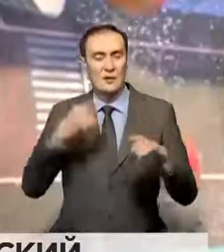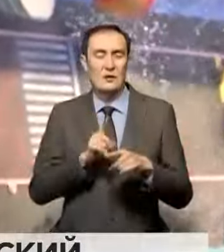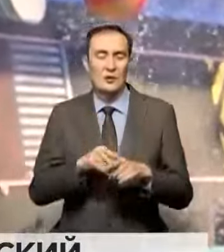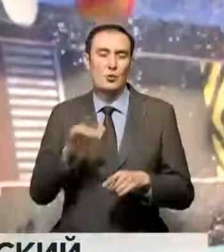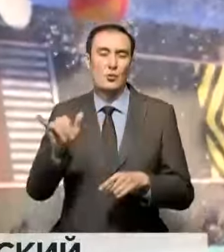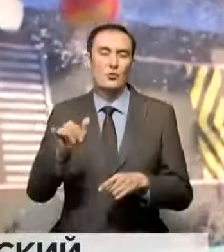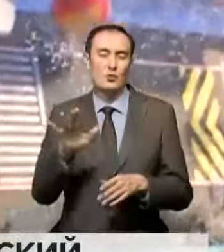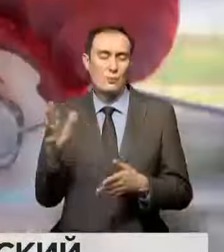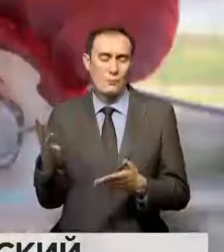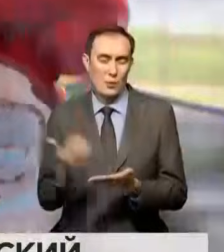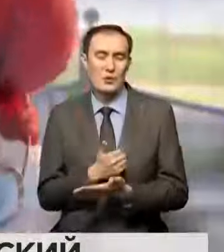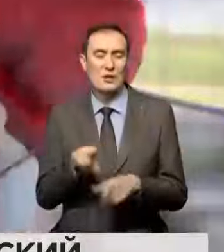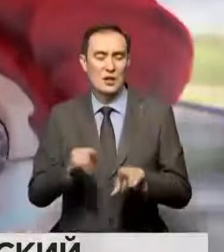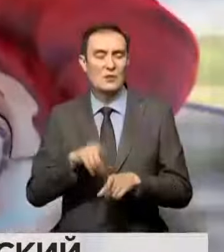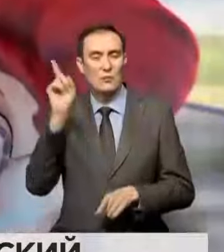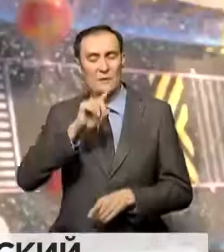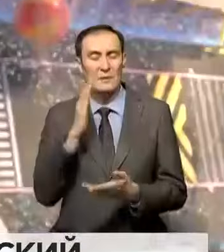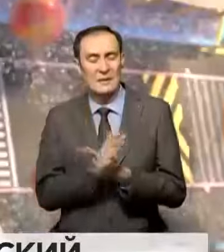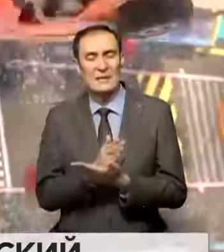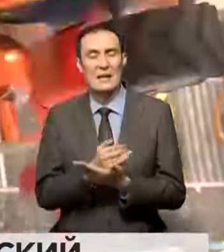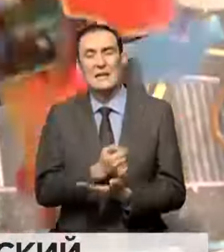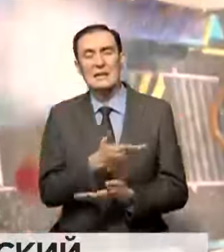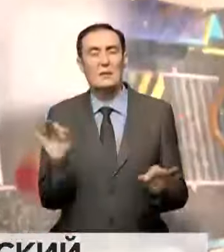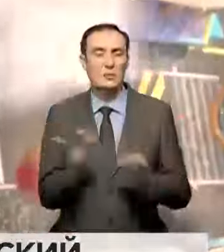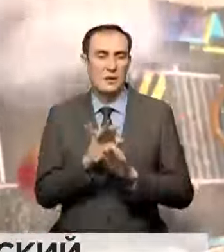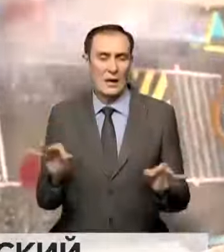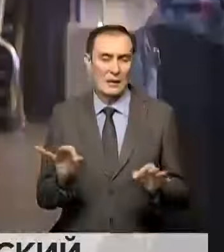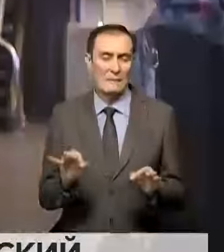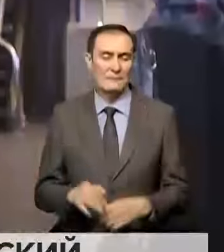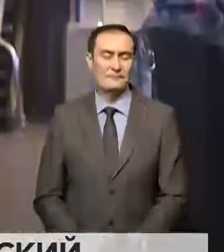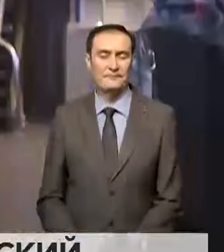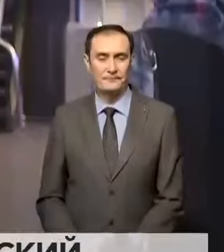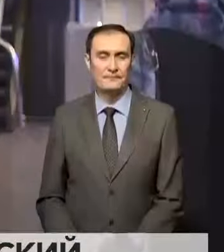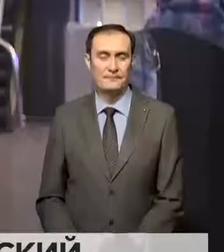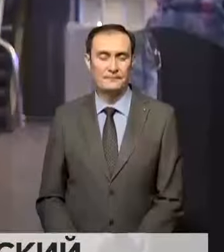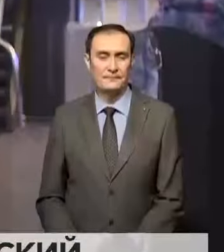что у Ромашки все получится. Также в мультфильме есть и несколько музыкальных блоков.